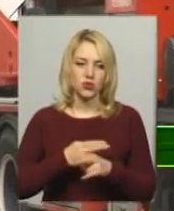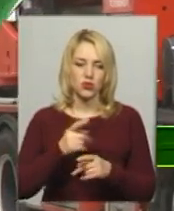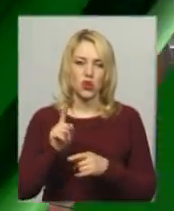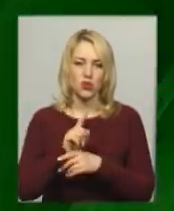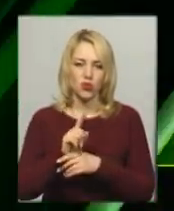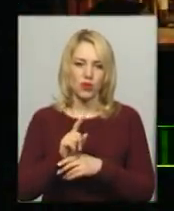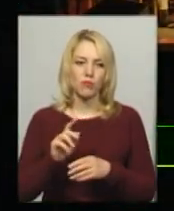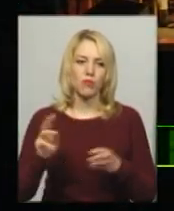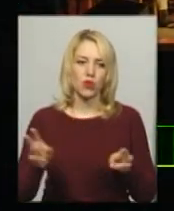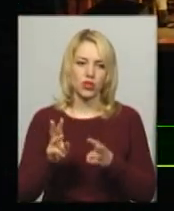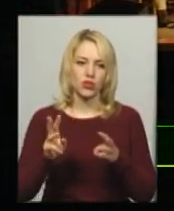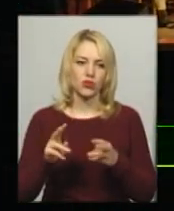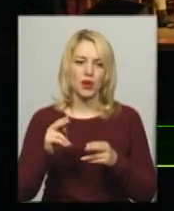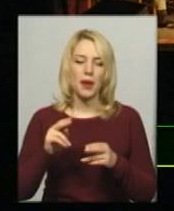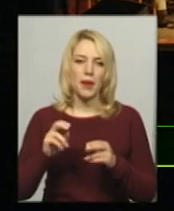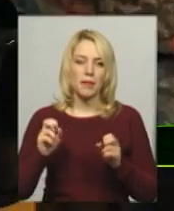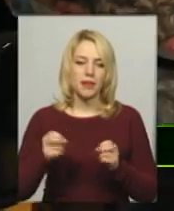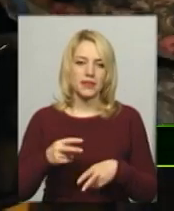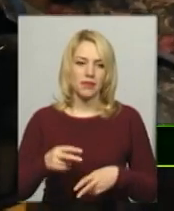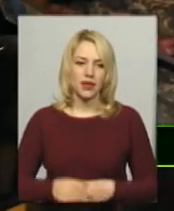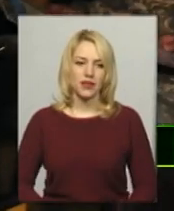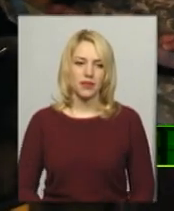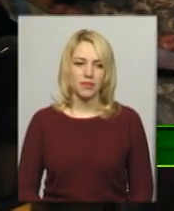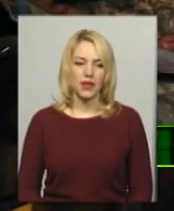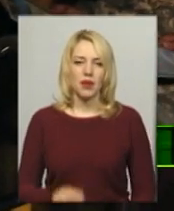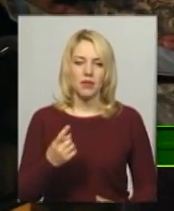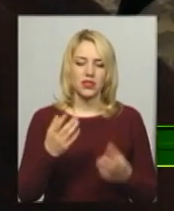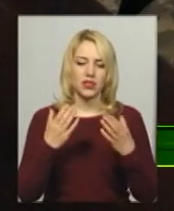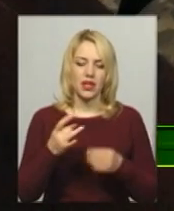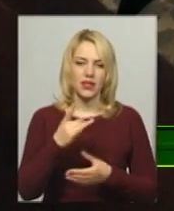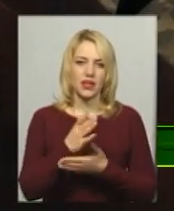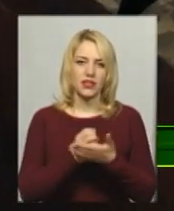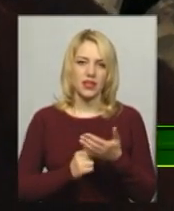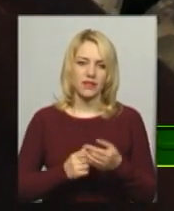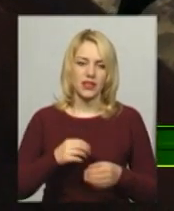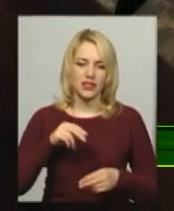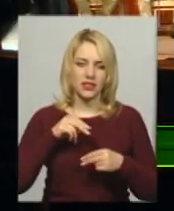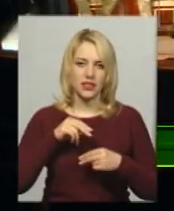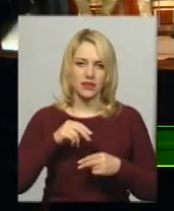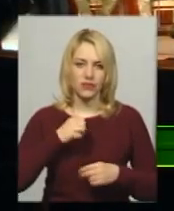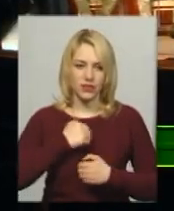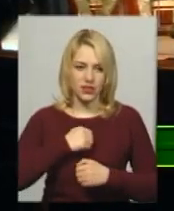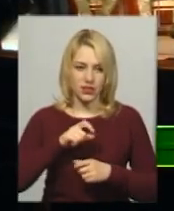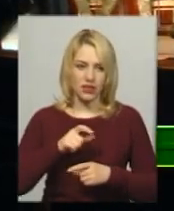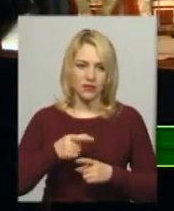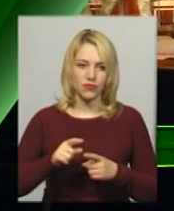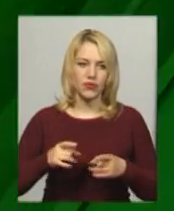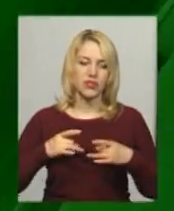безпеки. Перший день резервіста відзначили в Україні. У Хмельницькому відбулись урочистості з нагоди